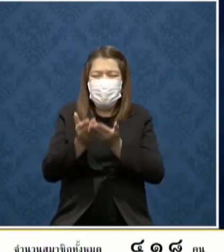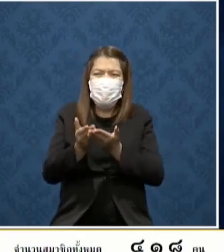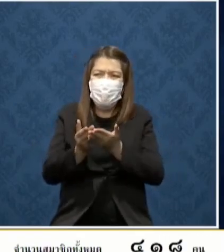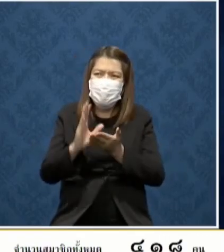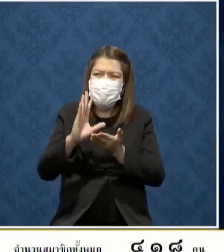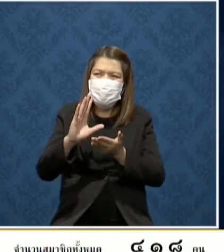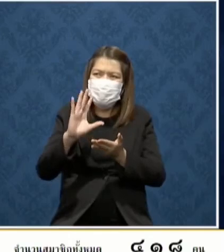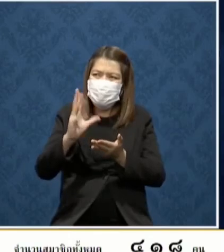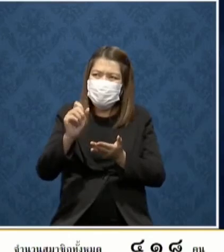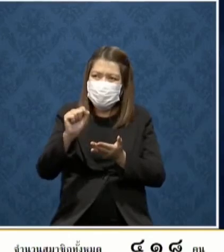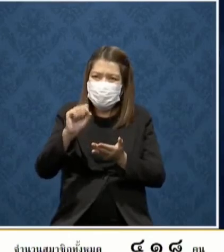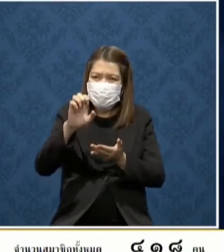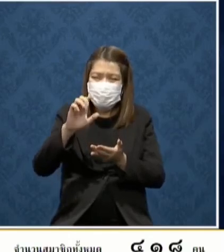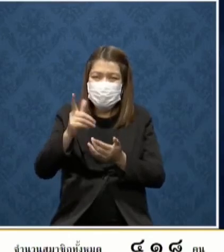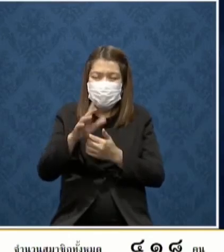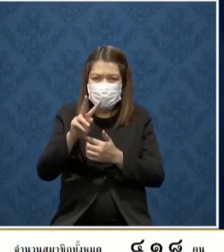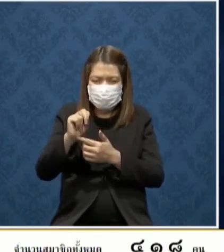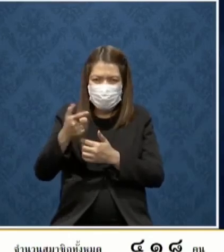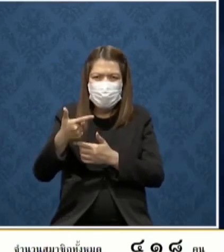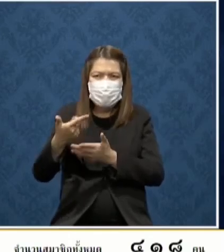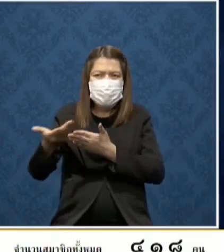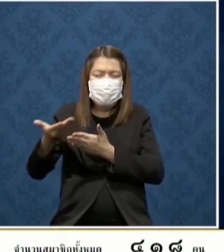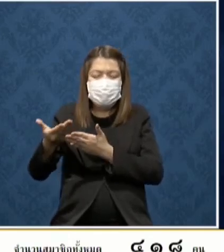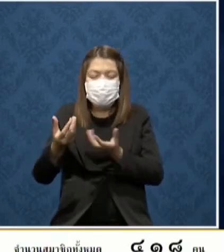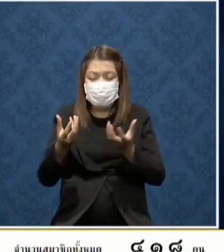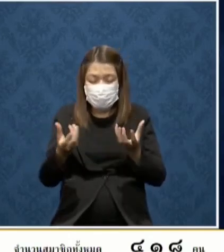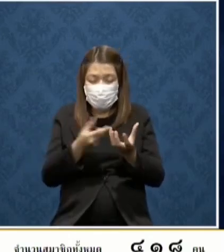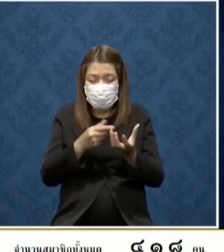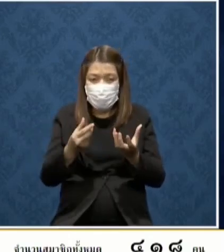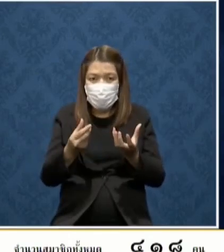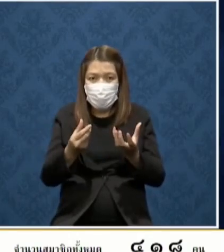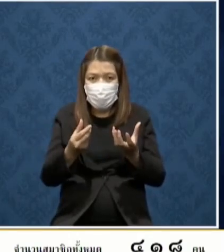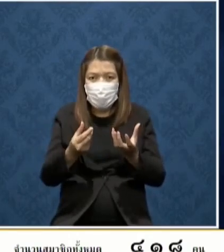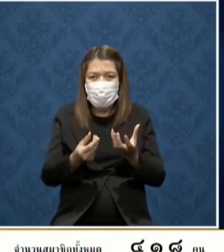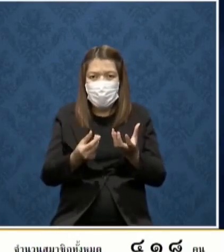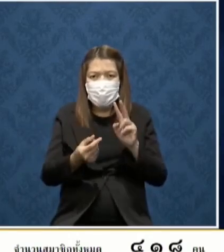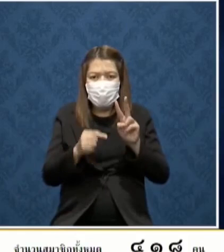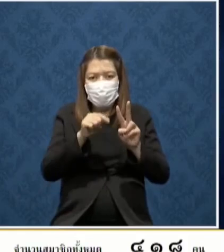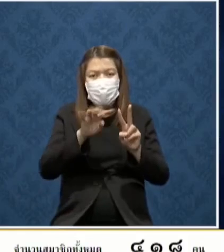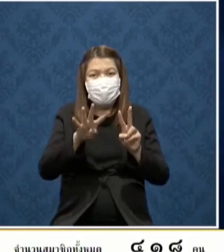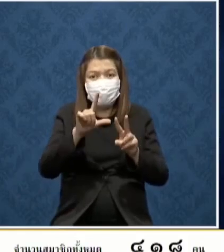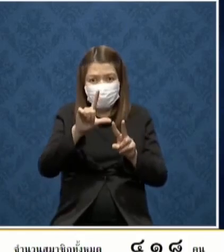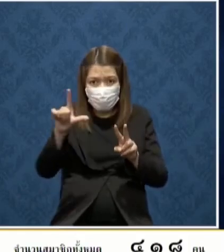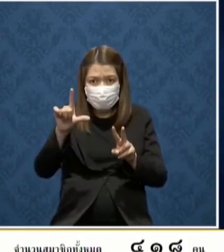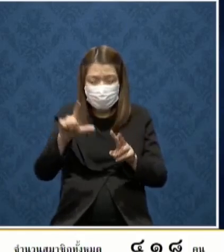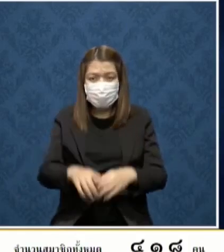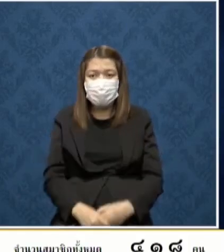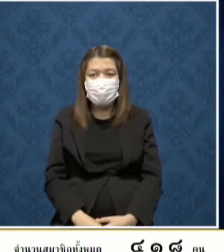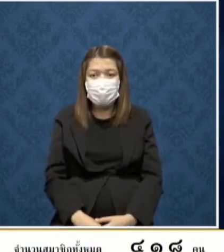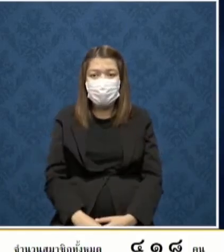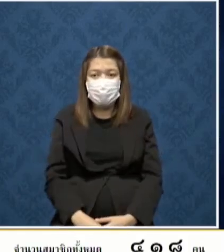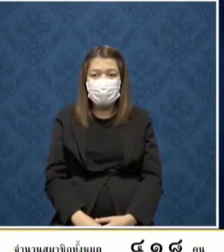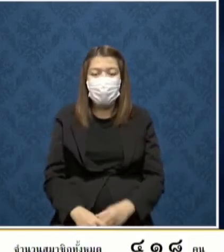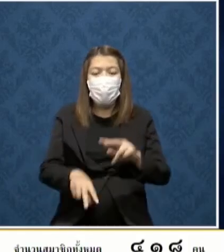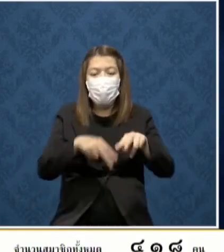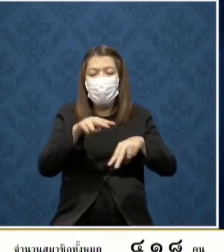160 บาทซืออะไรชินนี้เนี่ย2 คด้กนะครPowbearing มลคา 2.4 ลานบาทแต่ที่นพอตอนตรจ